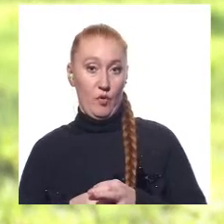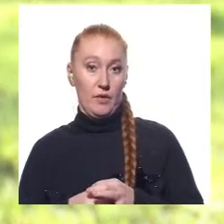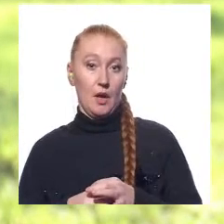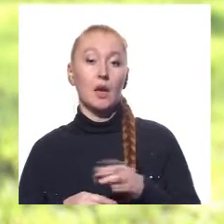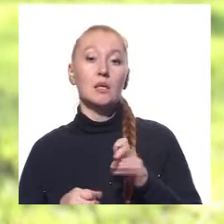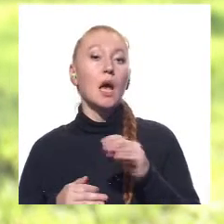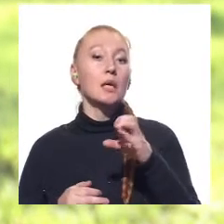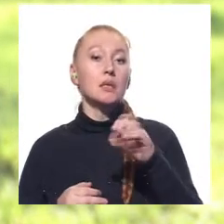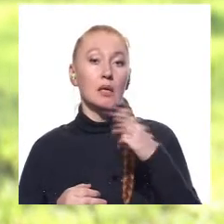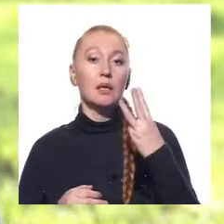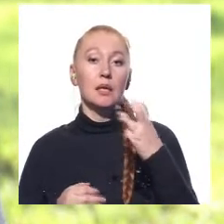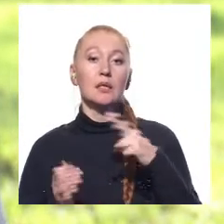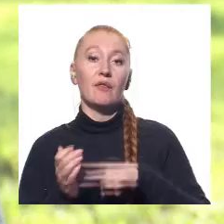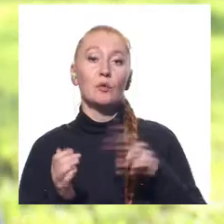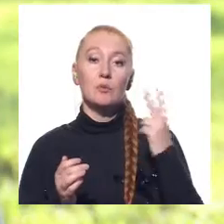відповідальності за статтею